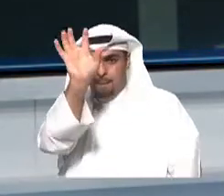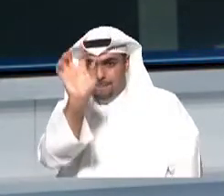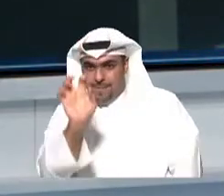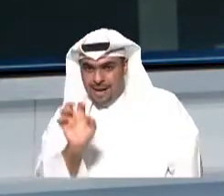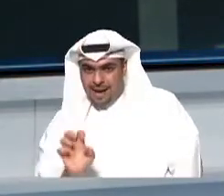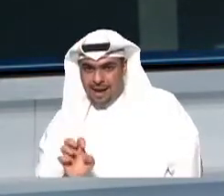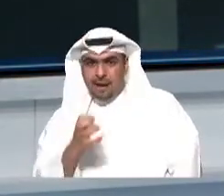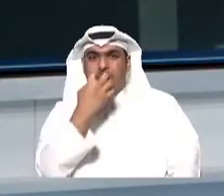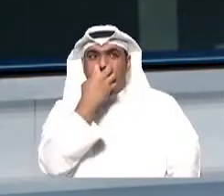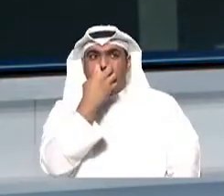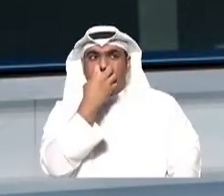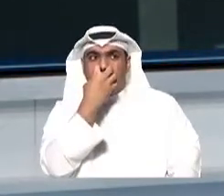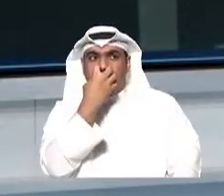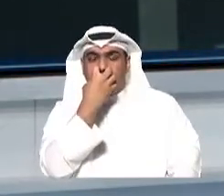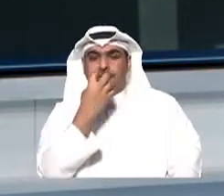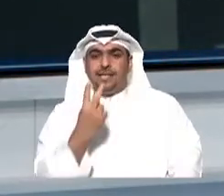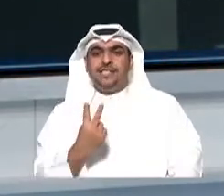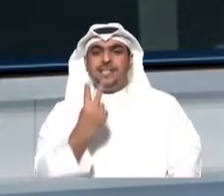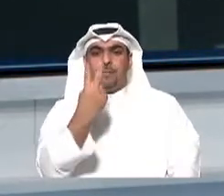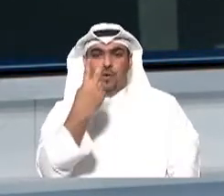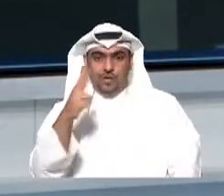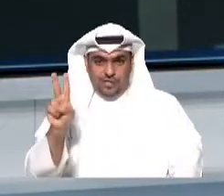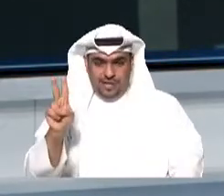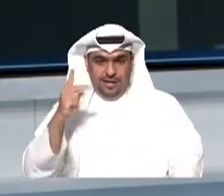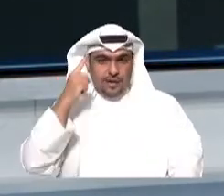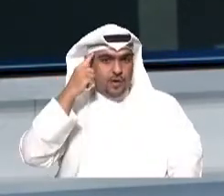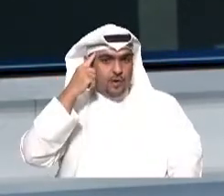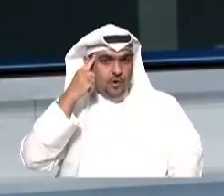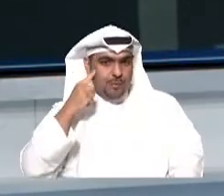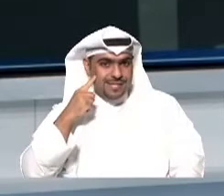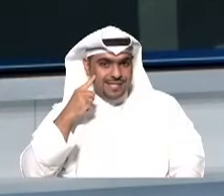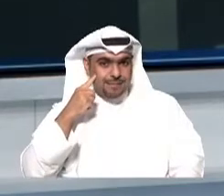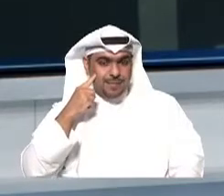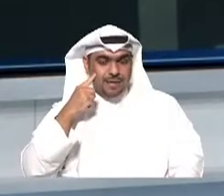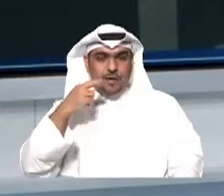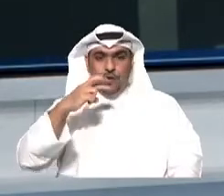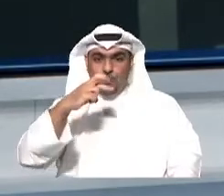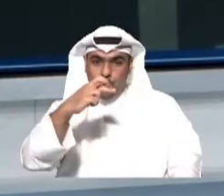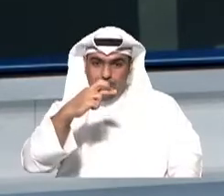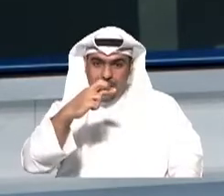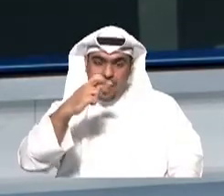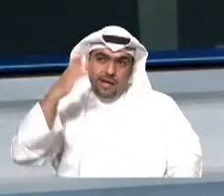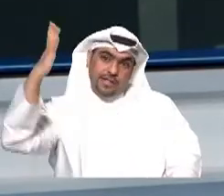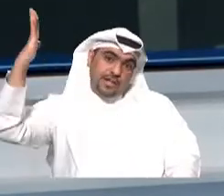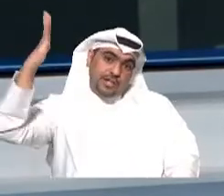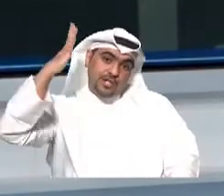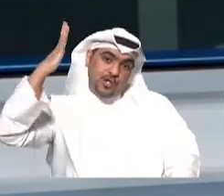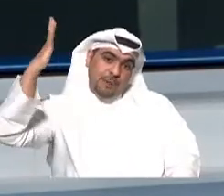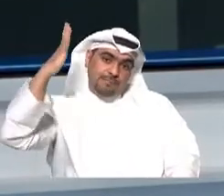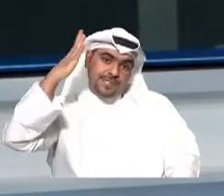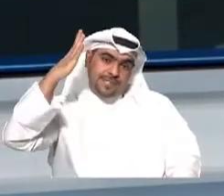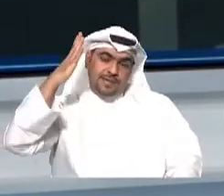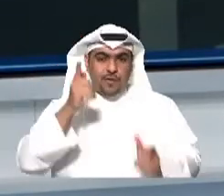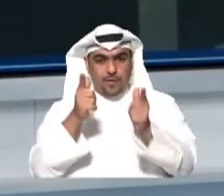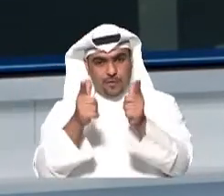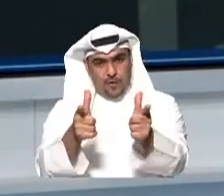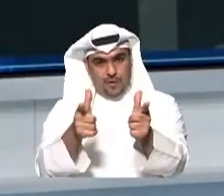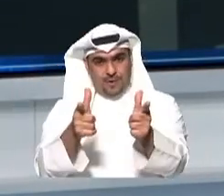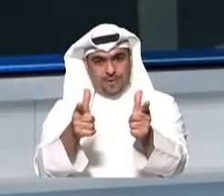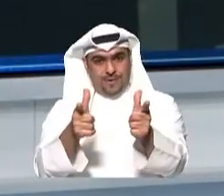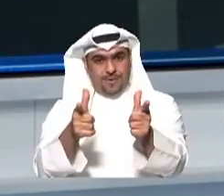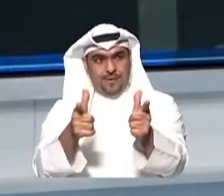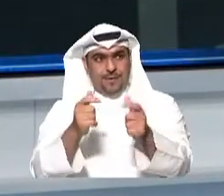40 إلى 41 درجة مئوية متوقعينها يوم السبت والأحد، أجواء مشمسة معظم الوقت و27 درجة مئوية لأدنى حرارة،